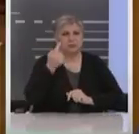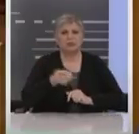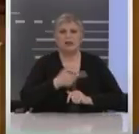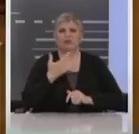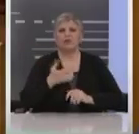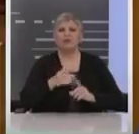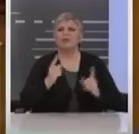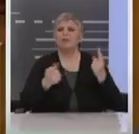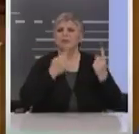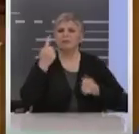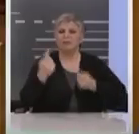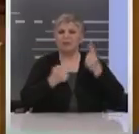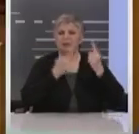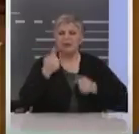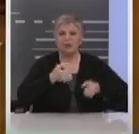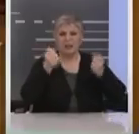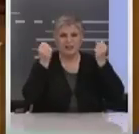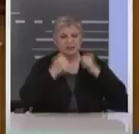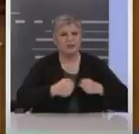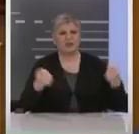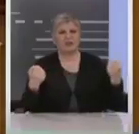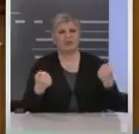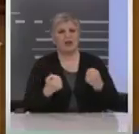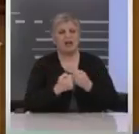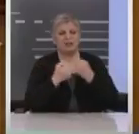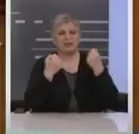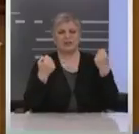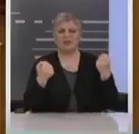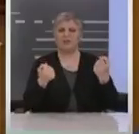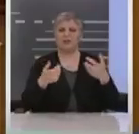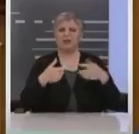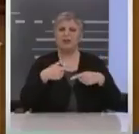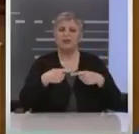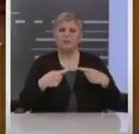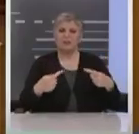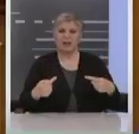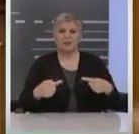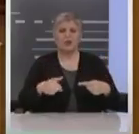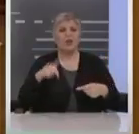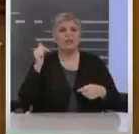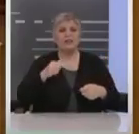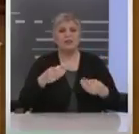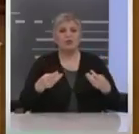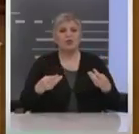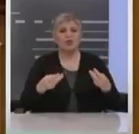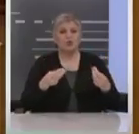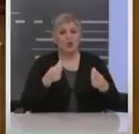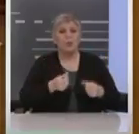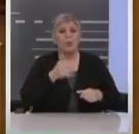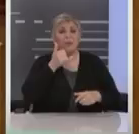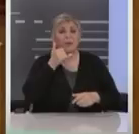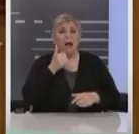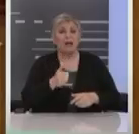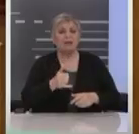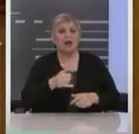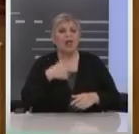θεομηνίες, από ατυχήματα σημαντικά και διαρκώς να επενδύεται σε έναν αντιπολιτευτικό λόγο πάνω